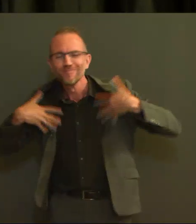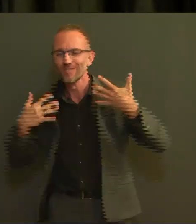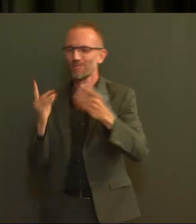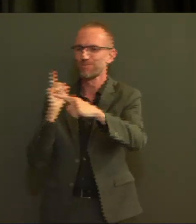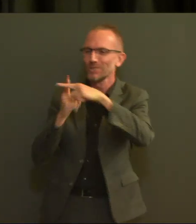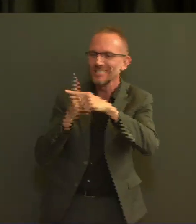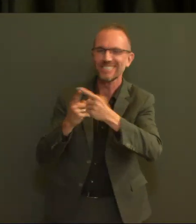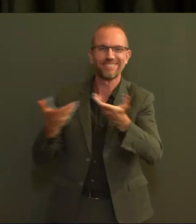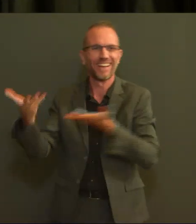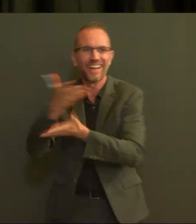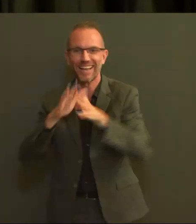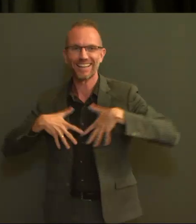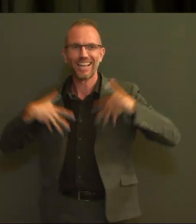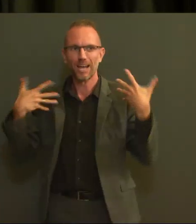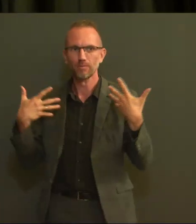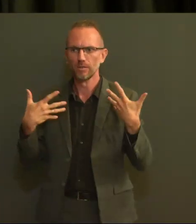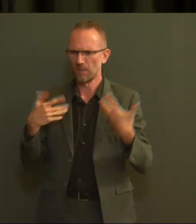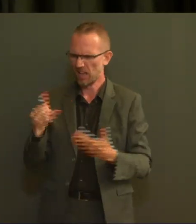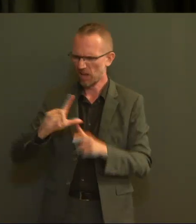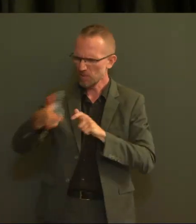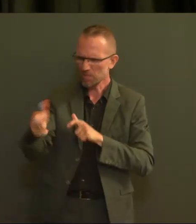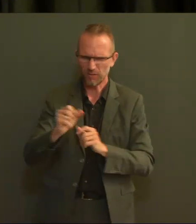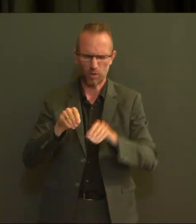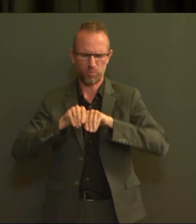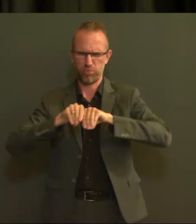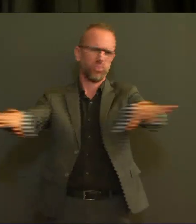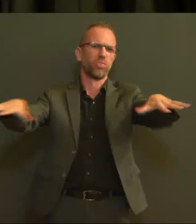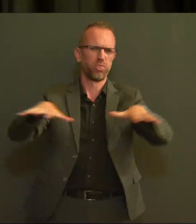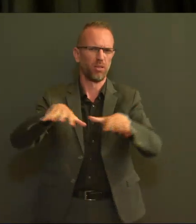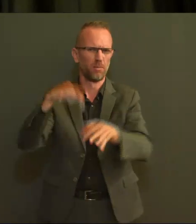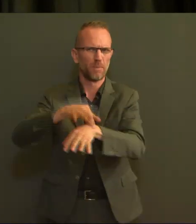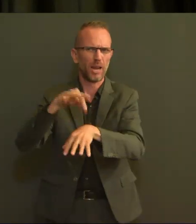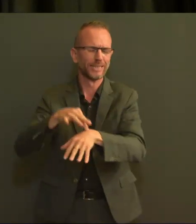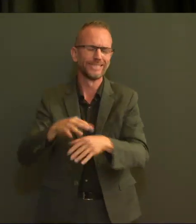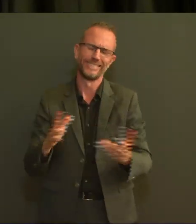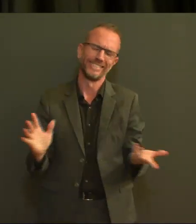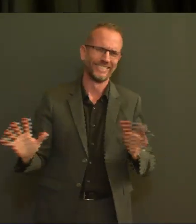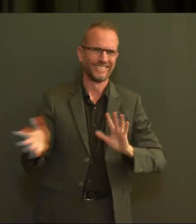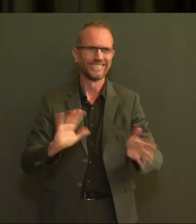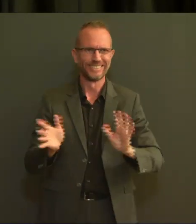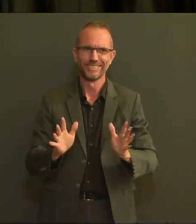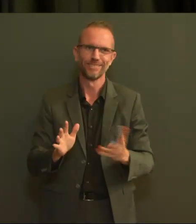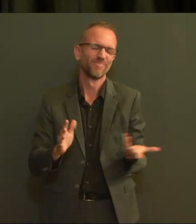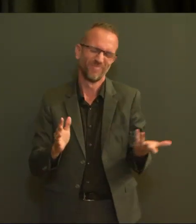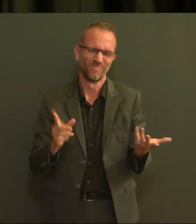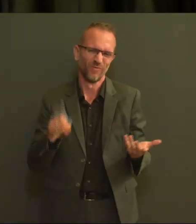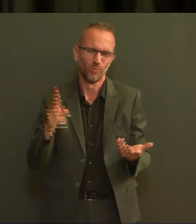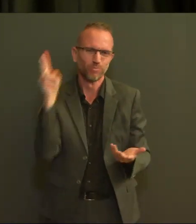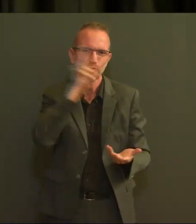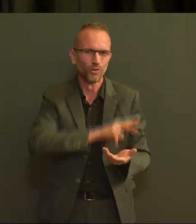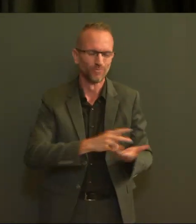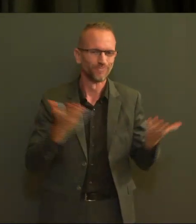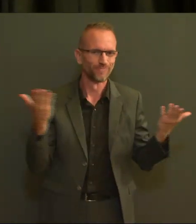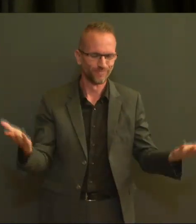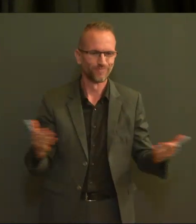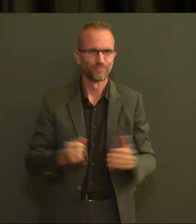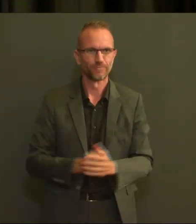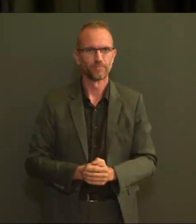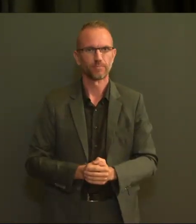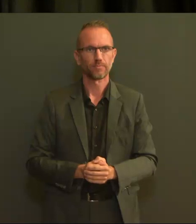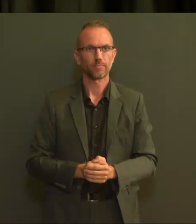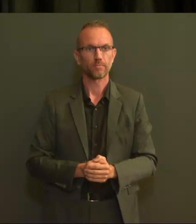Le Conseil national de sécurité est, au moment où je vous parle, en train d'évaluer la situation dans notre pays. Les différentes autorités